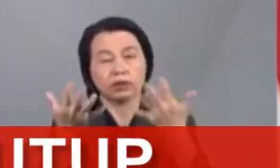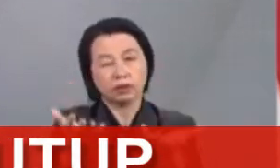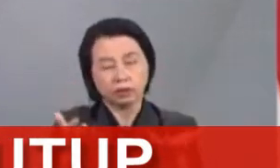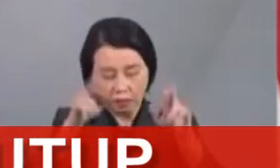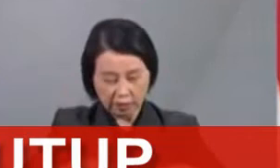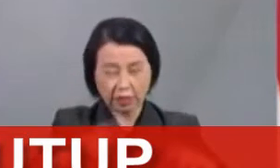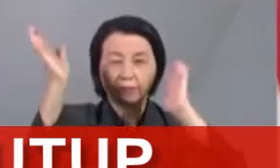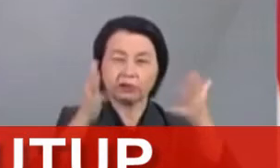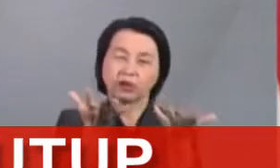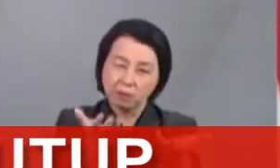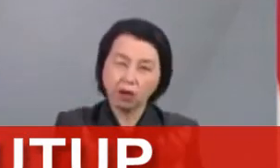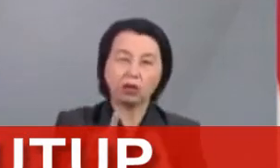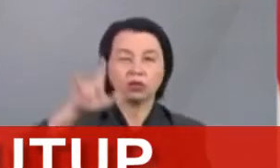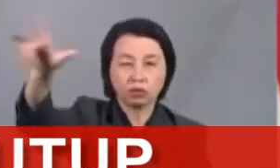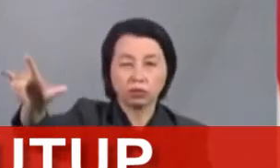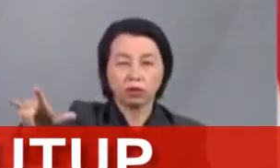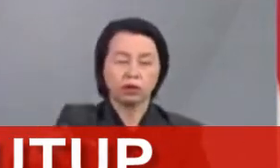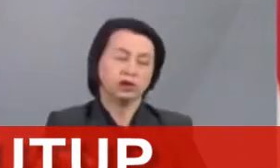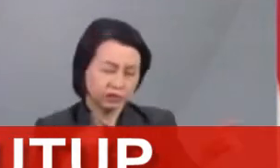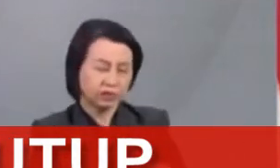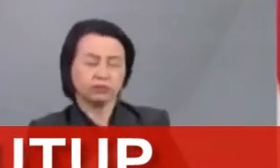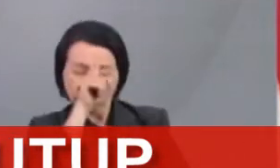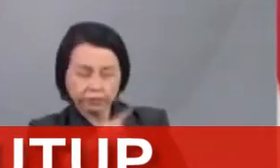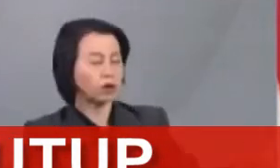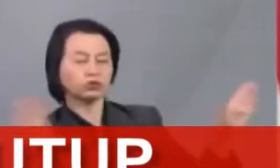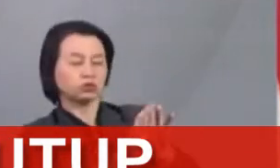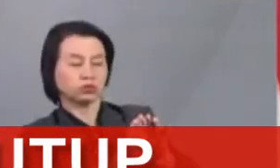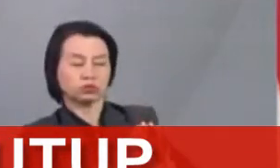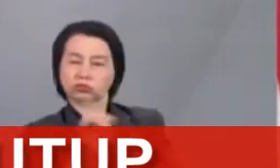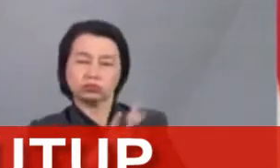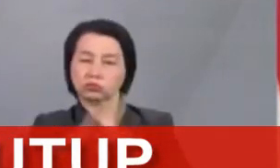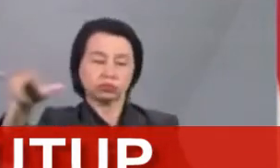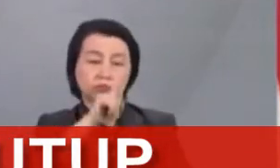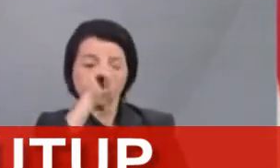nak keluar negara, memang kita juga menutup, sebenarnya menutup pintu kepada